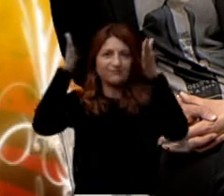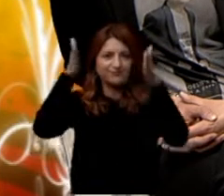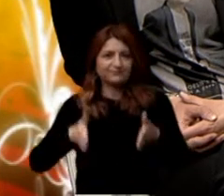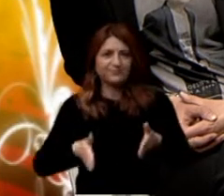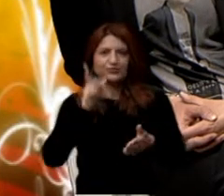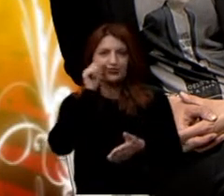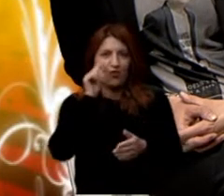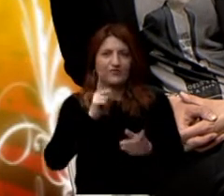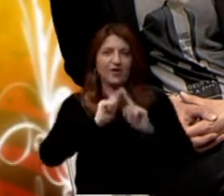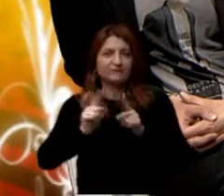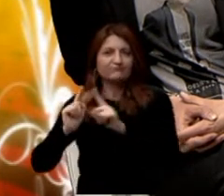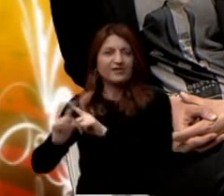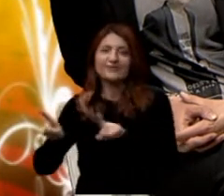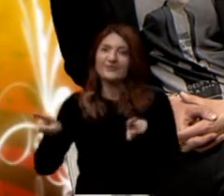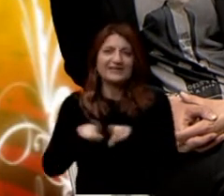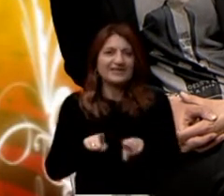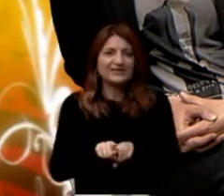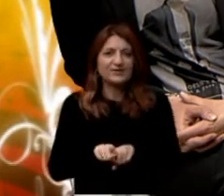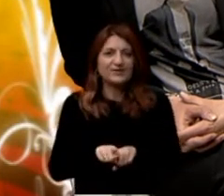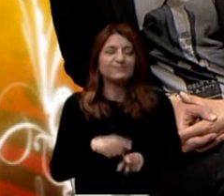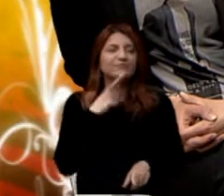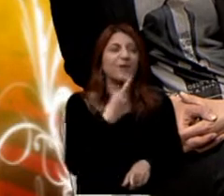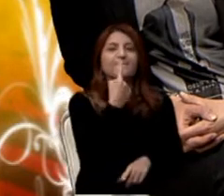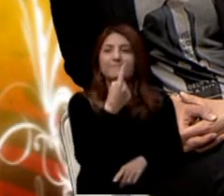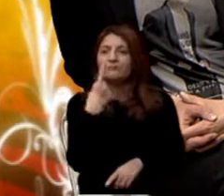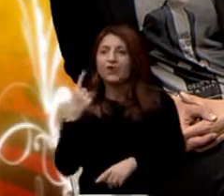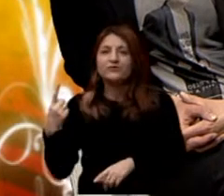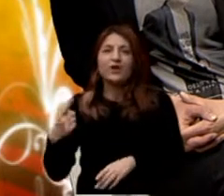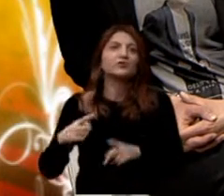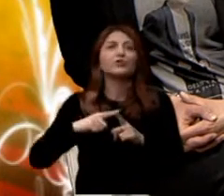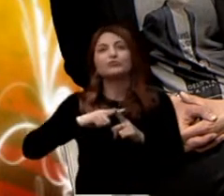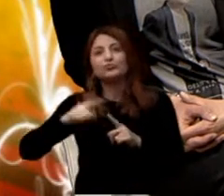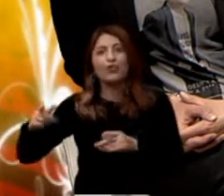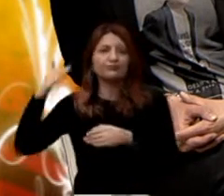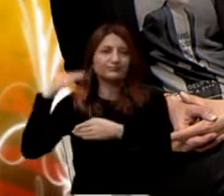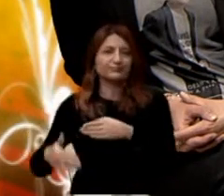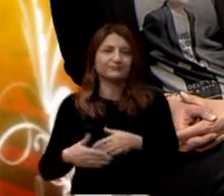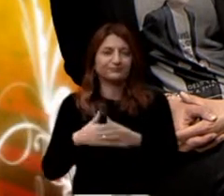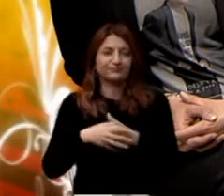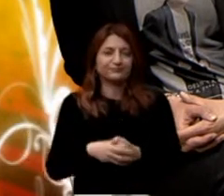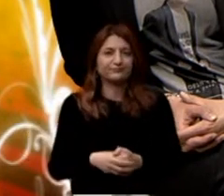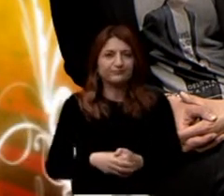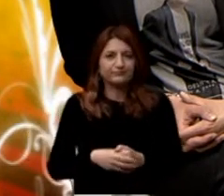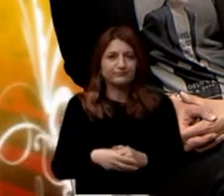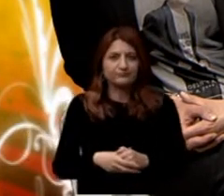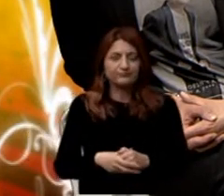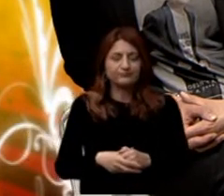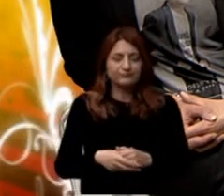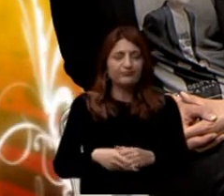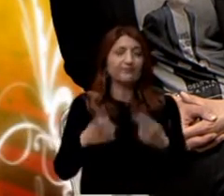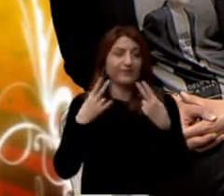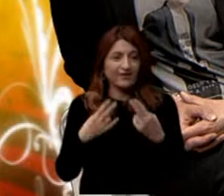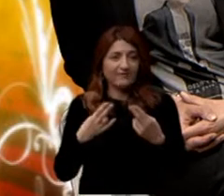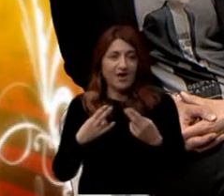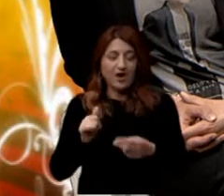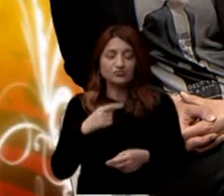vrlo različiti i razlikuje se od individualne do individualne osobe. Nešto što je važno, da